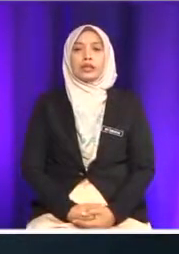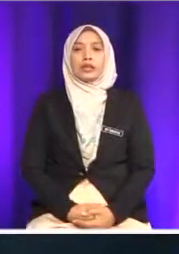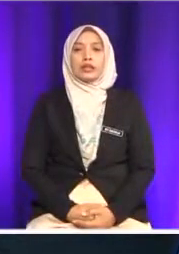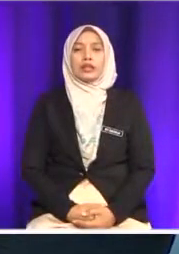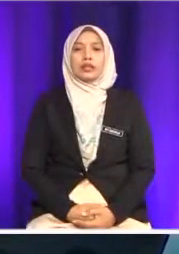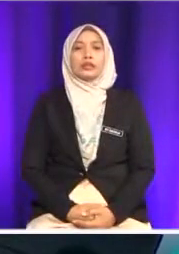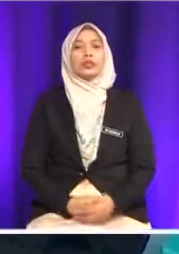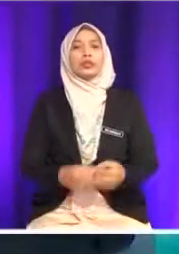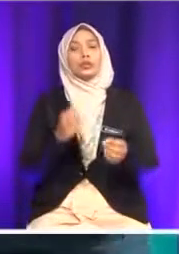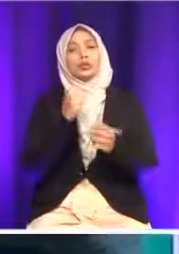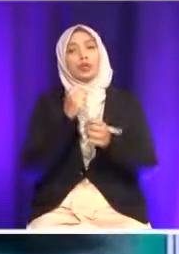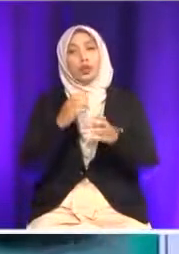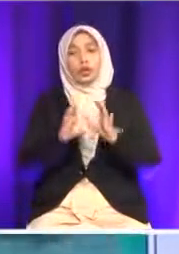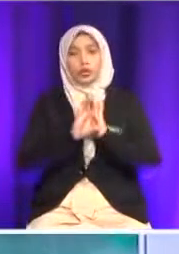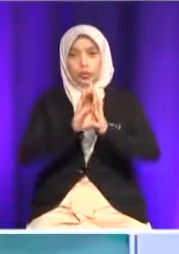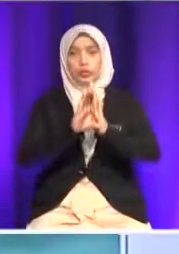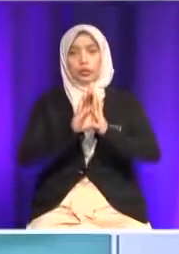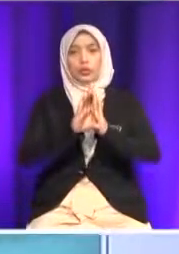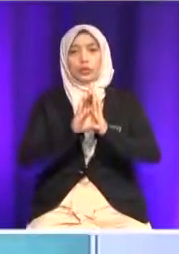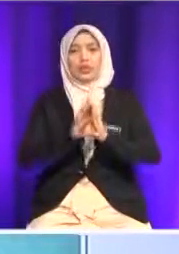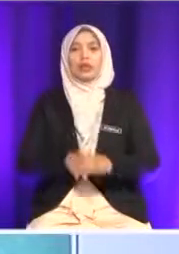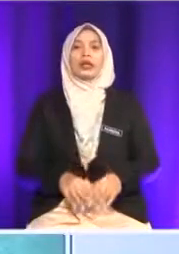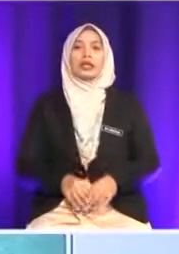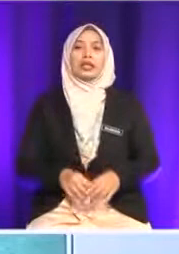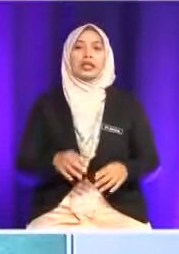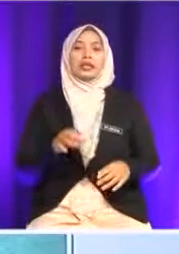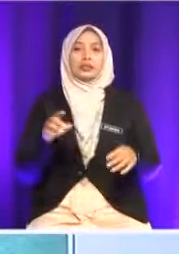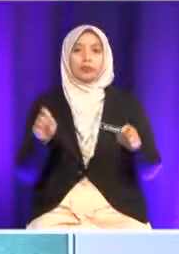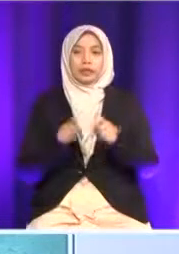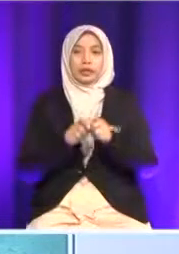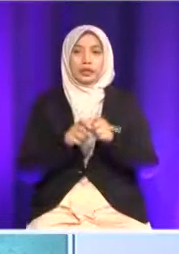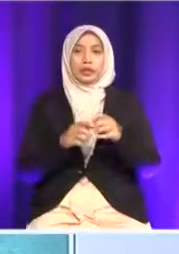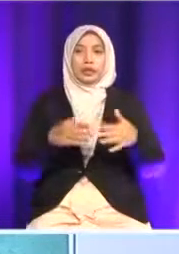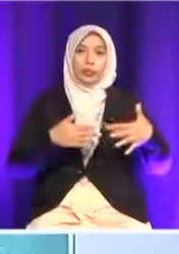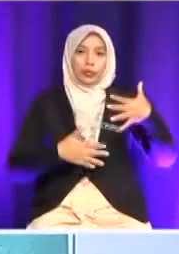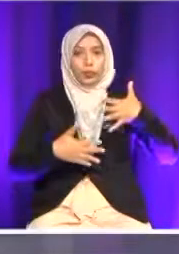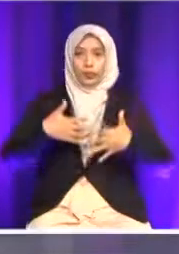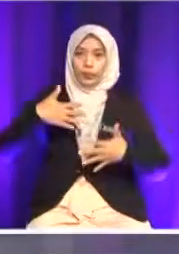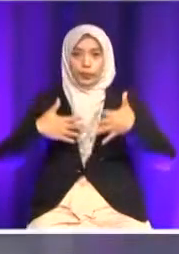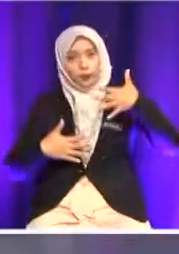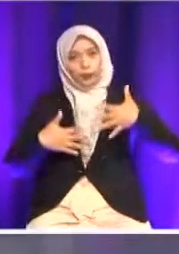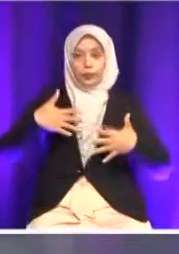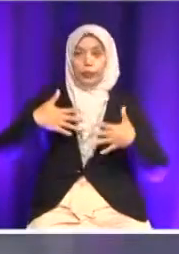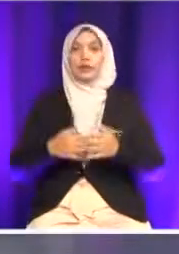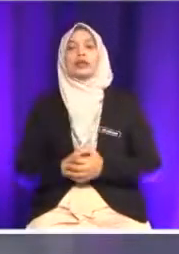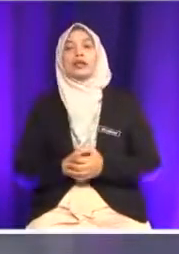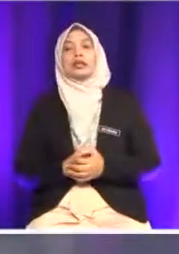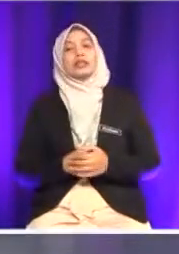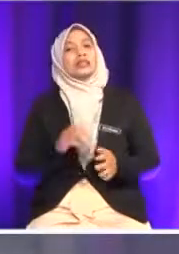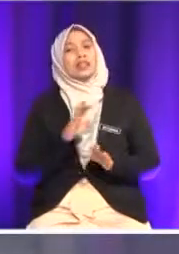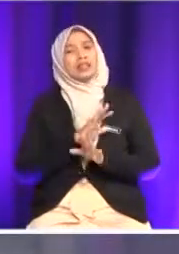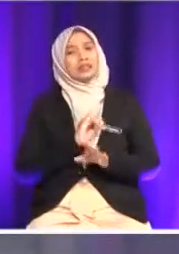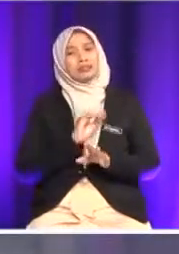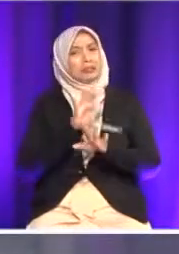bilang contoh lah ya diberikan sayur robot belum tentu saya dapat menggerakkan robot ini belum tentu saya dapat mengendalikan roboh ataupun